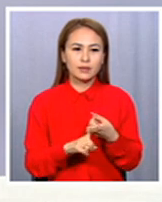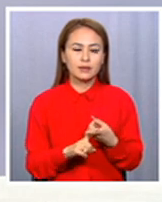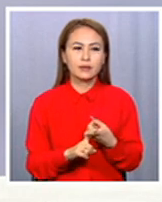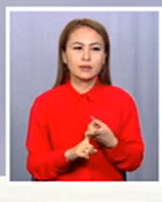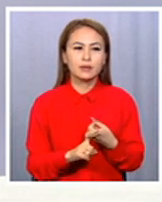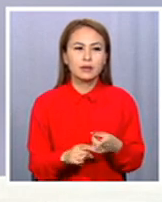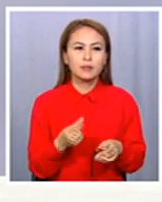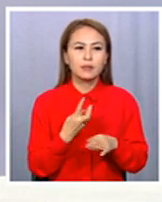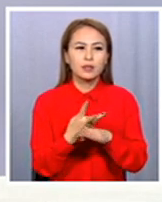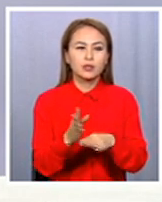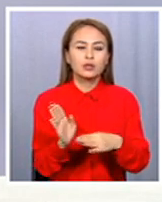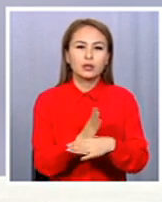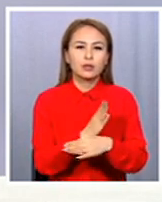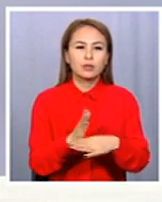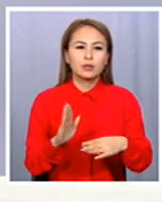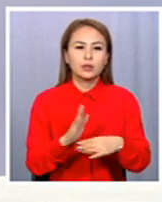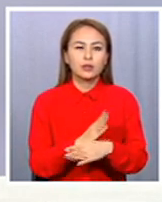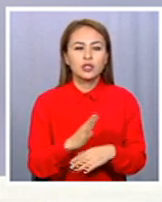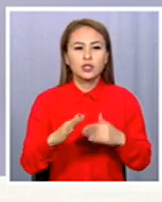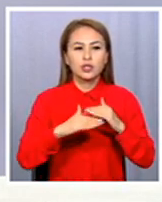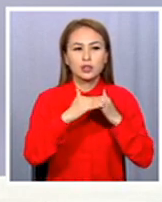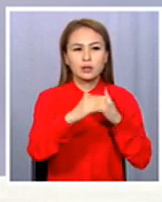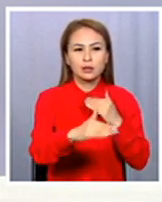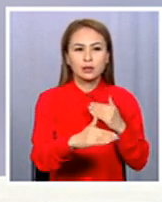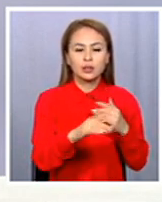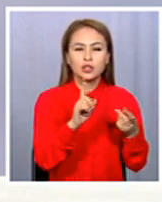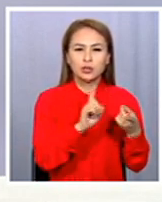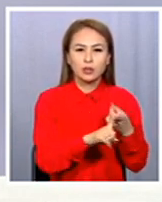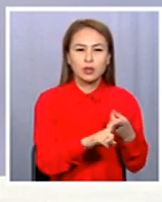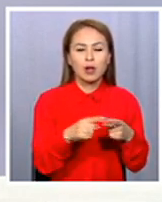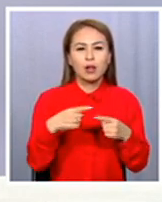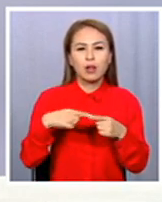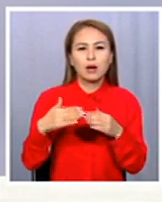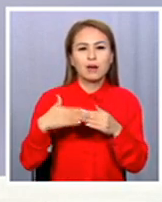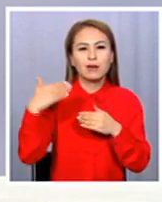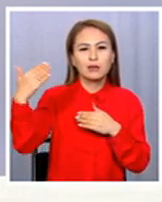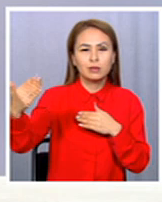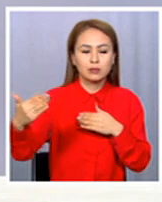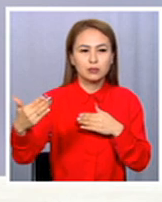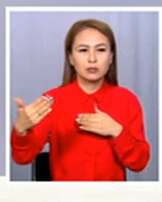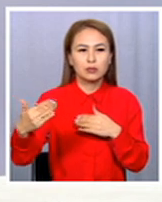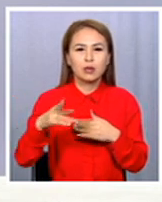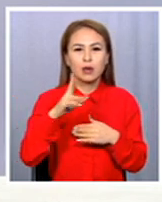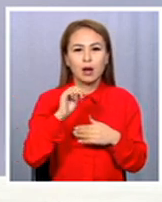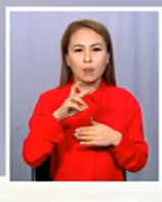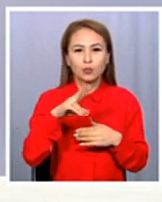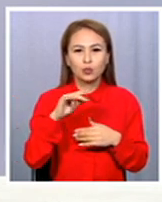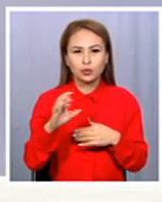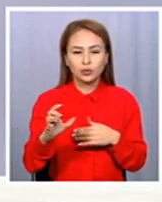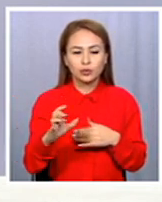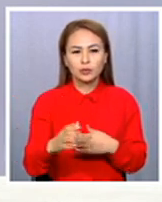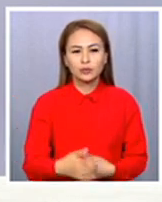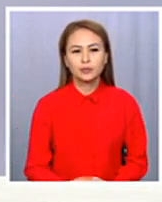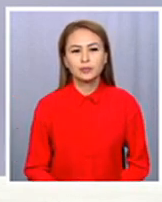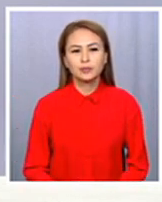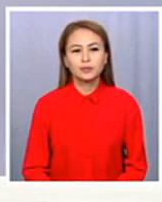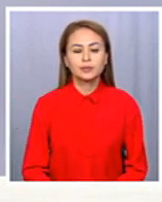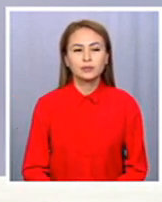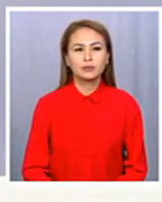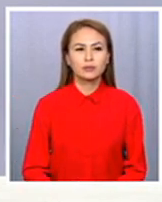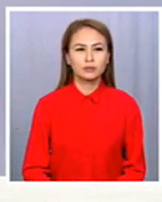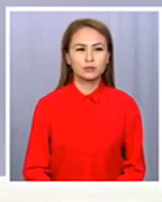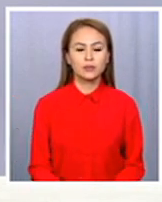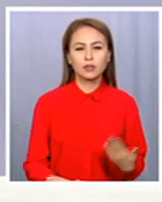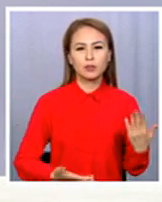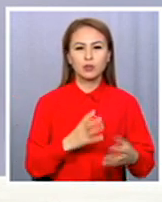түрге бөлінеді. Жергілікті желілер, локальды желілер дейміз, кампустық желілер, немесе бүкіл